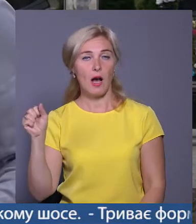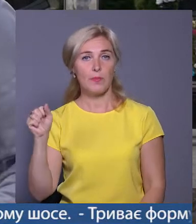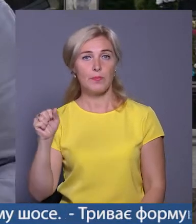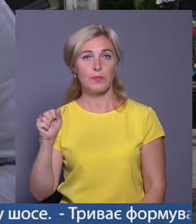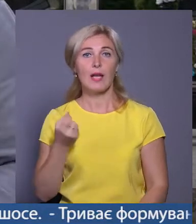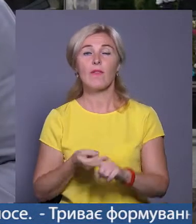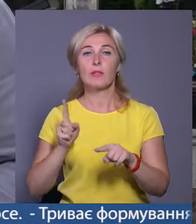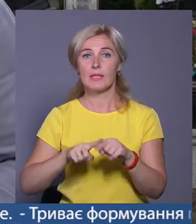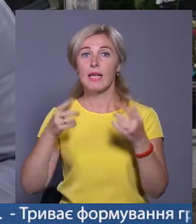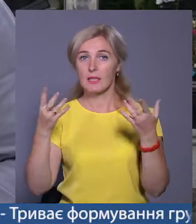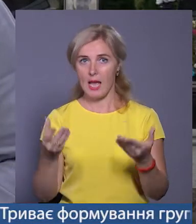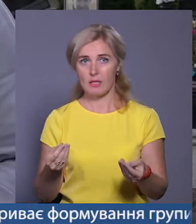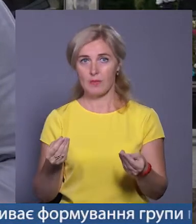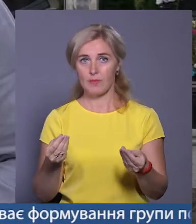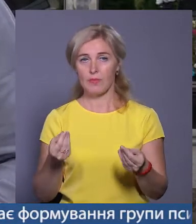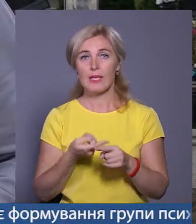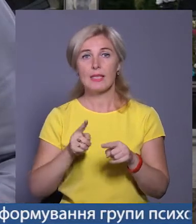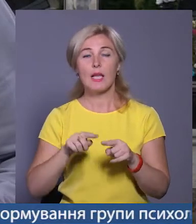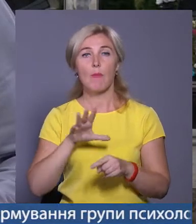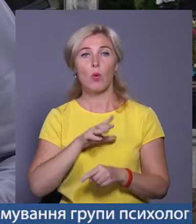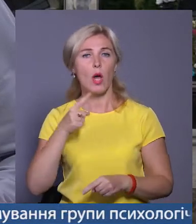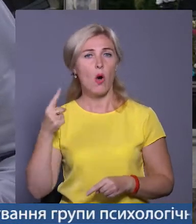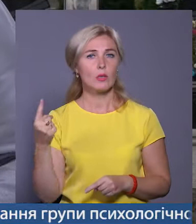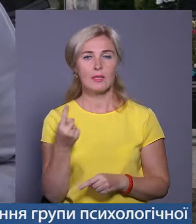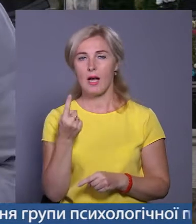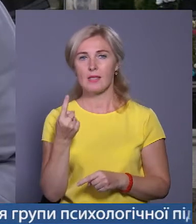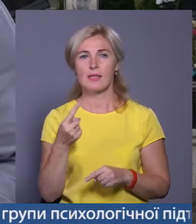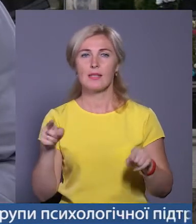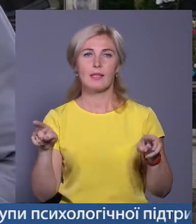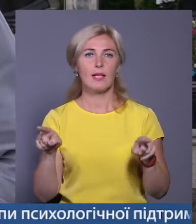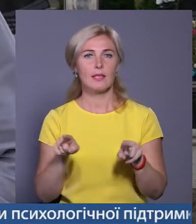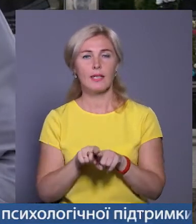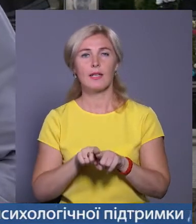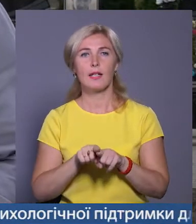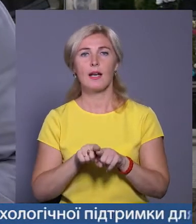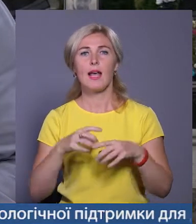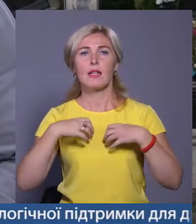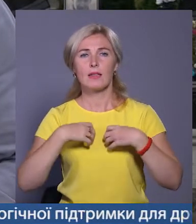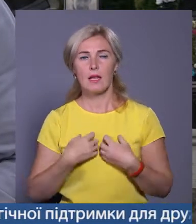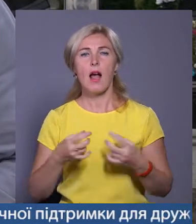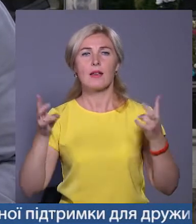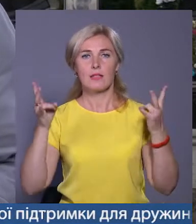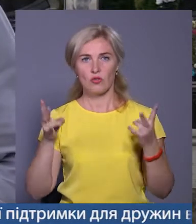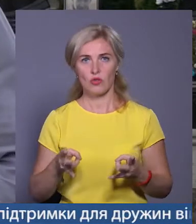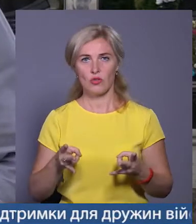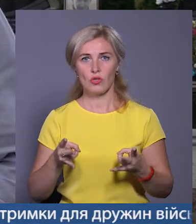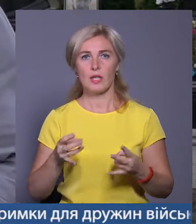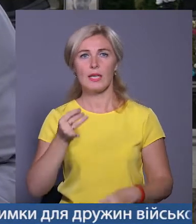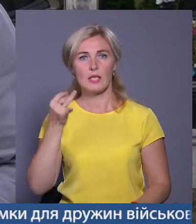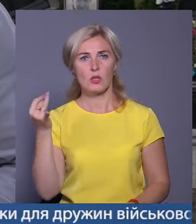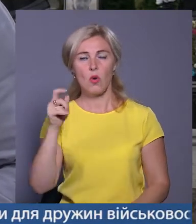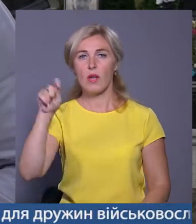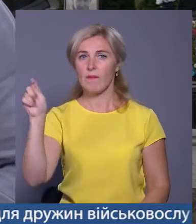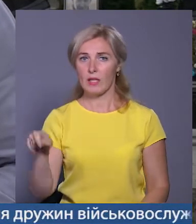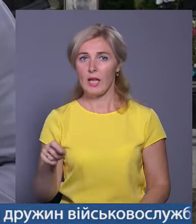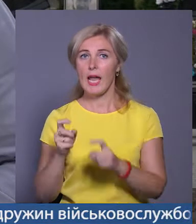саме в цей день це була одна з таких трагічних сторінок війни